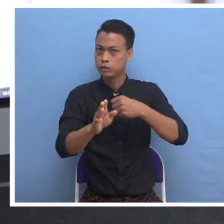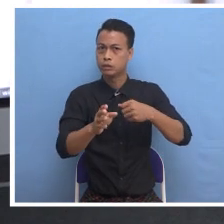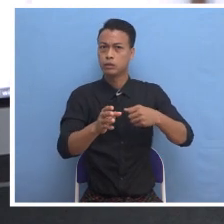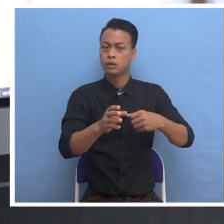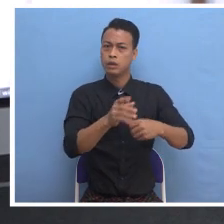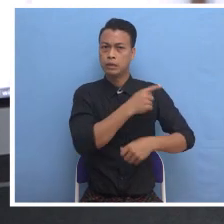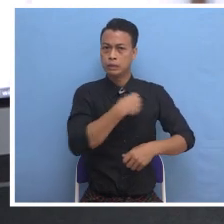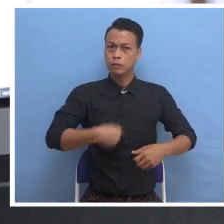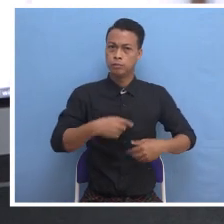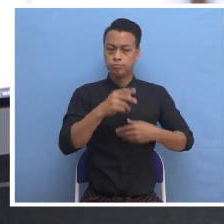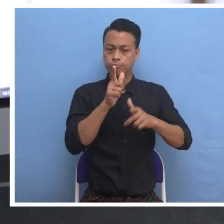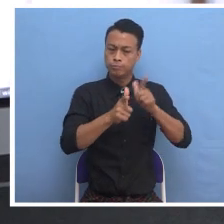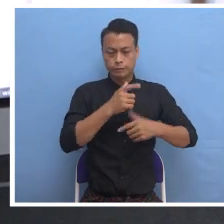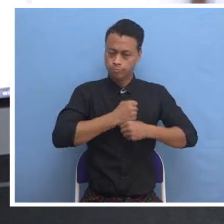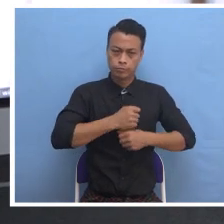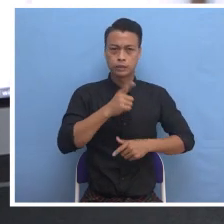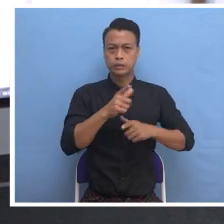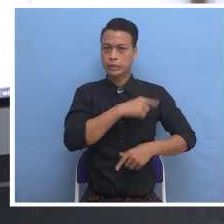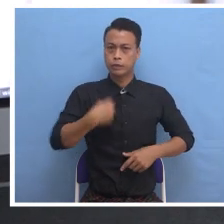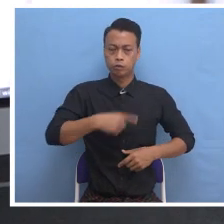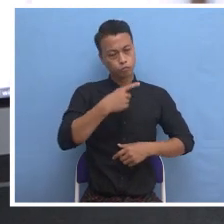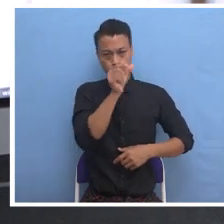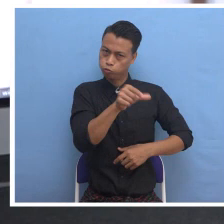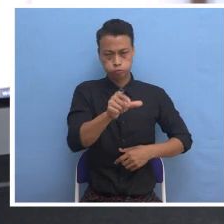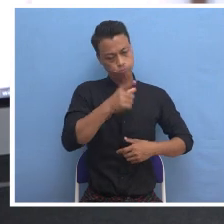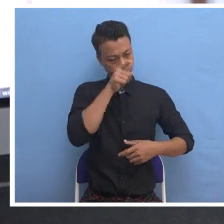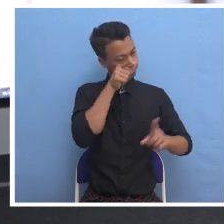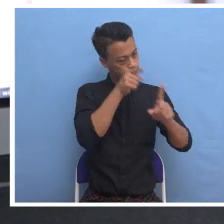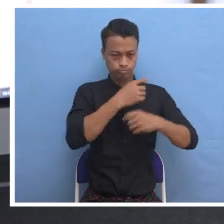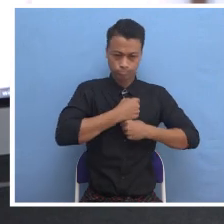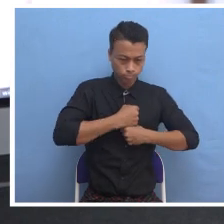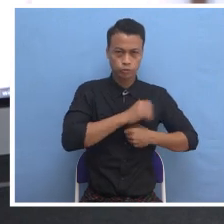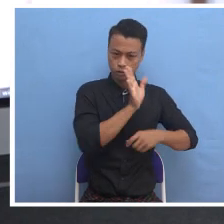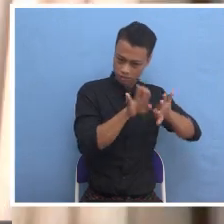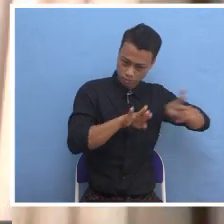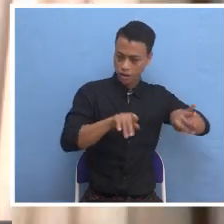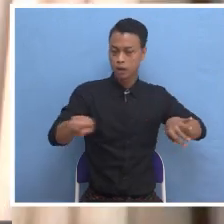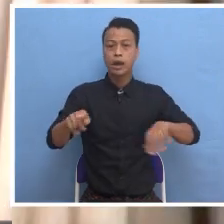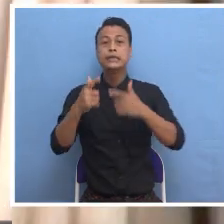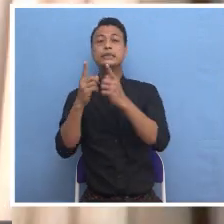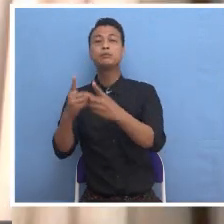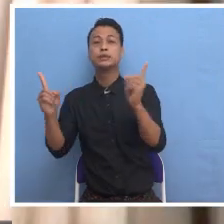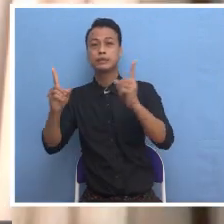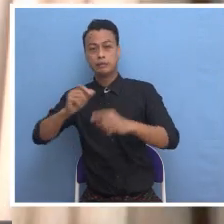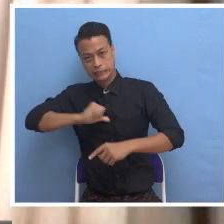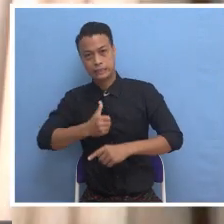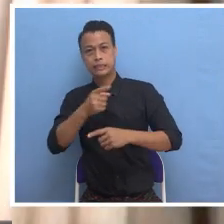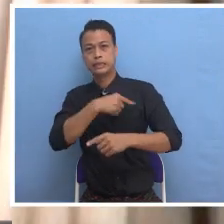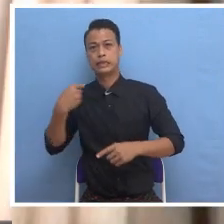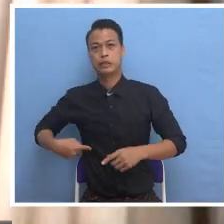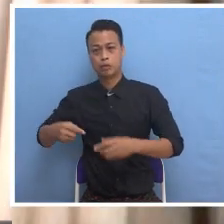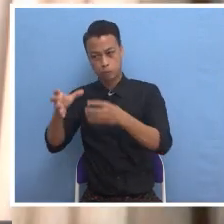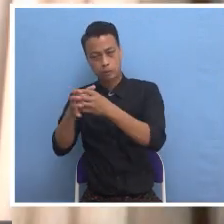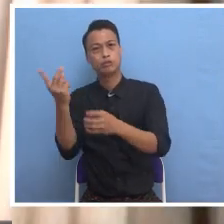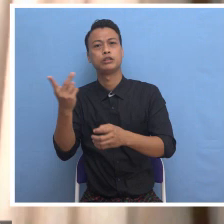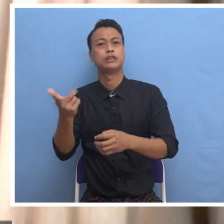တစ်ဖက်ကလည်းငါမျိုးငါဘာသာငါလူမျိုးပေါ့နော်ငါနိုင်ငံဆိုတဲ့ဒီလိုမြက်ကန်မျိုးချစ်တဲ့အုပ်စုတွေကလည်းအခုပိုအားကောင်းလာတယ်နော်အဲ့တော့အဲ့